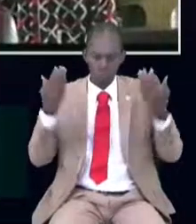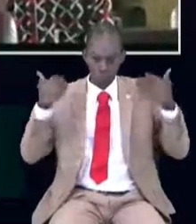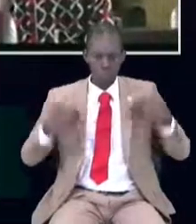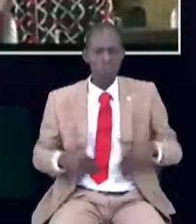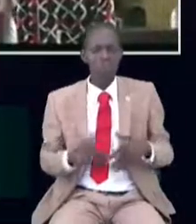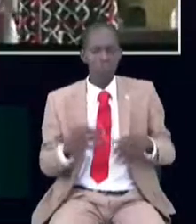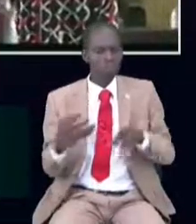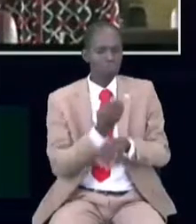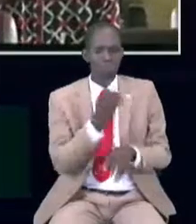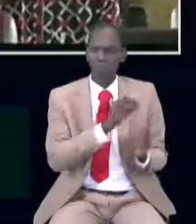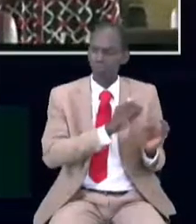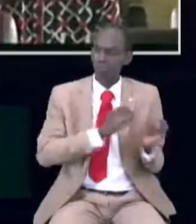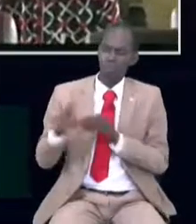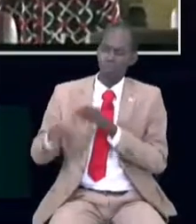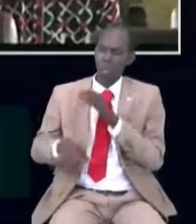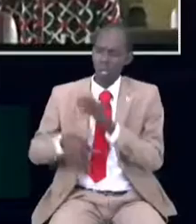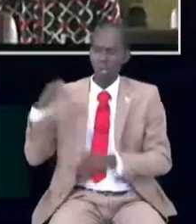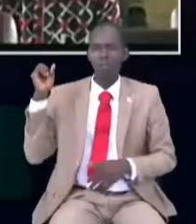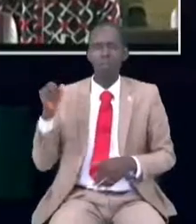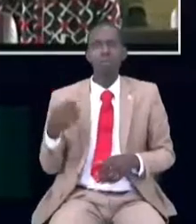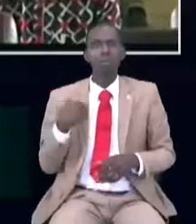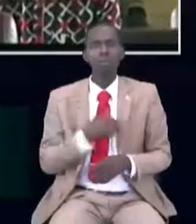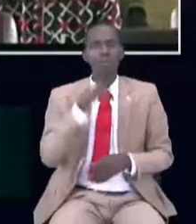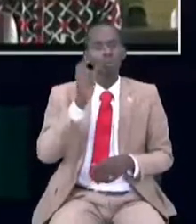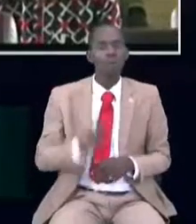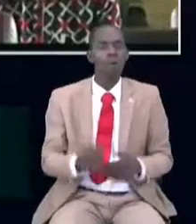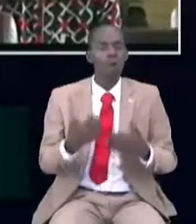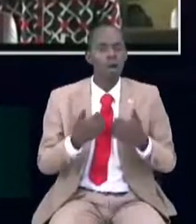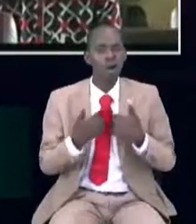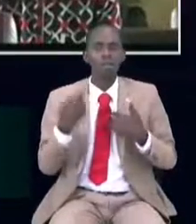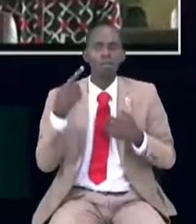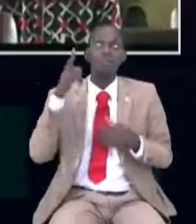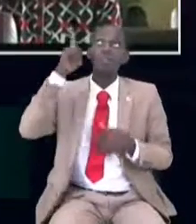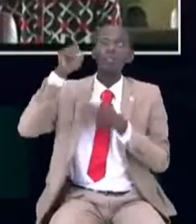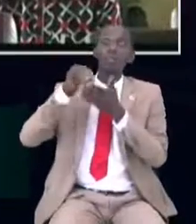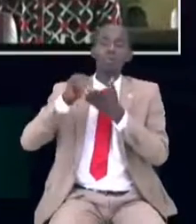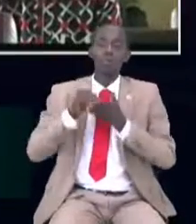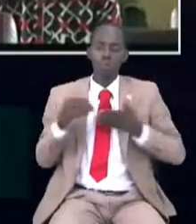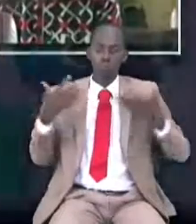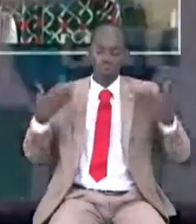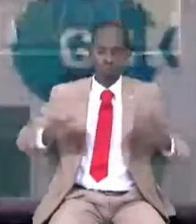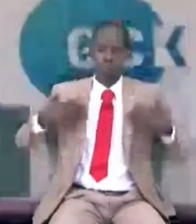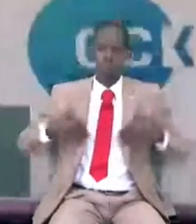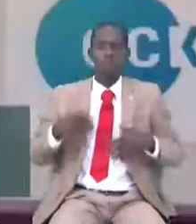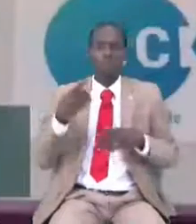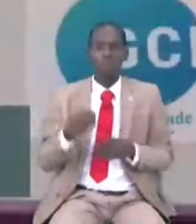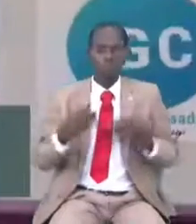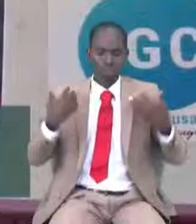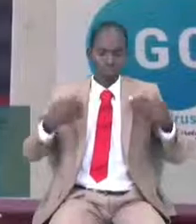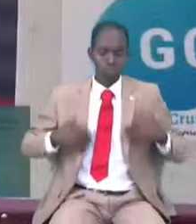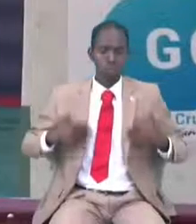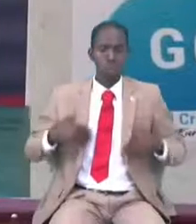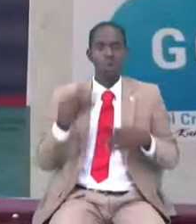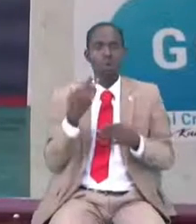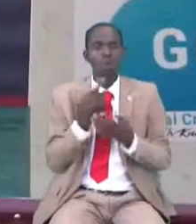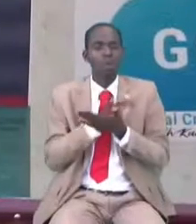habillement, la robe de justice qui est lavée et rendue blanche dans le sang